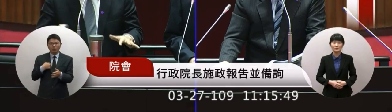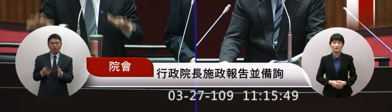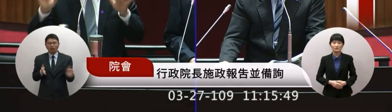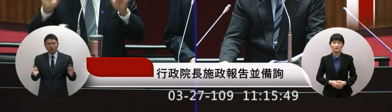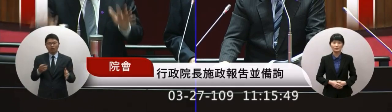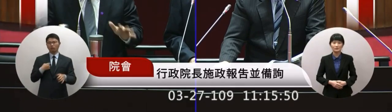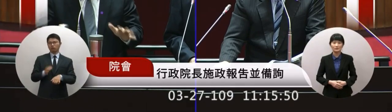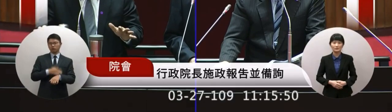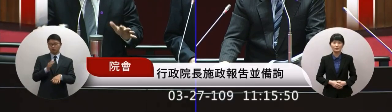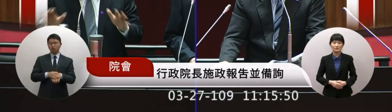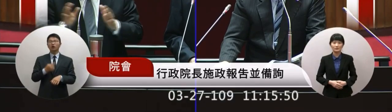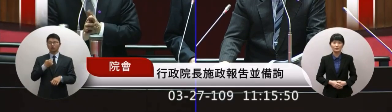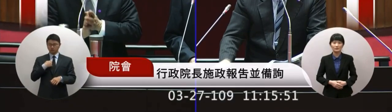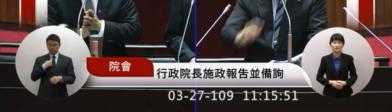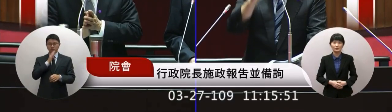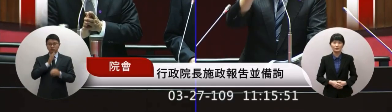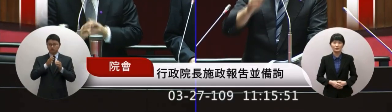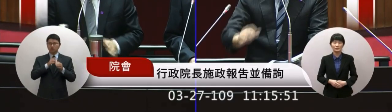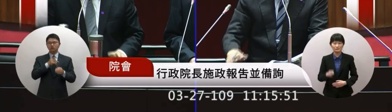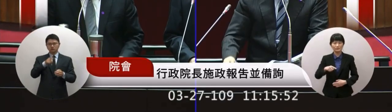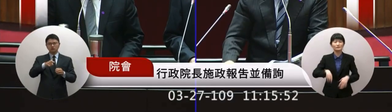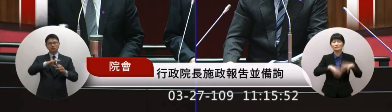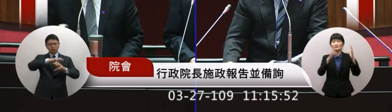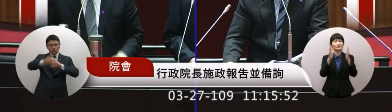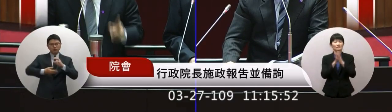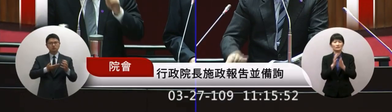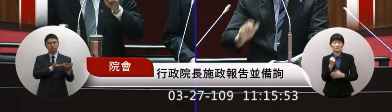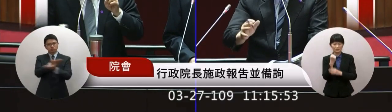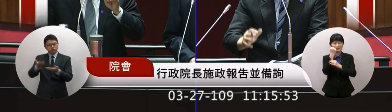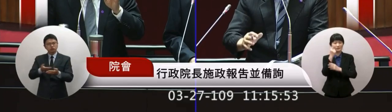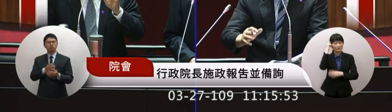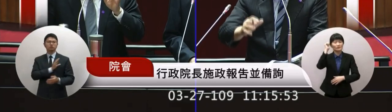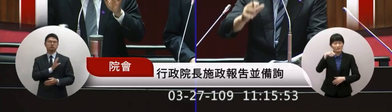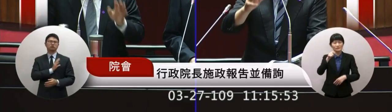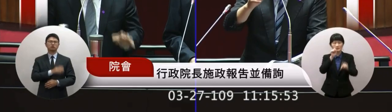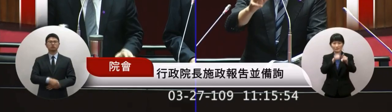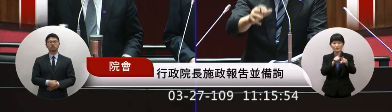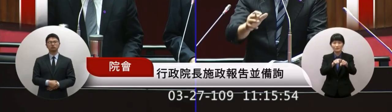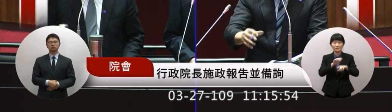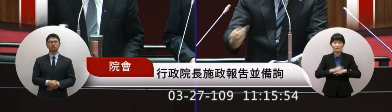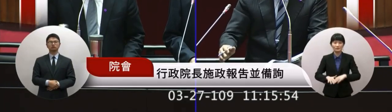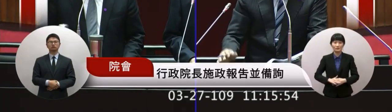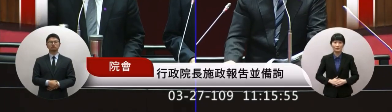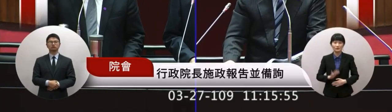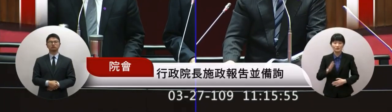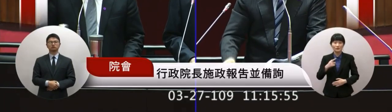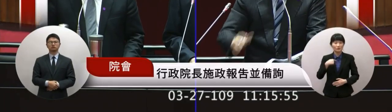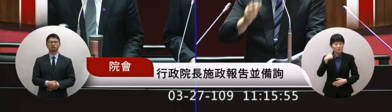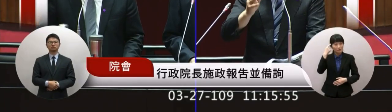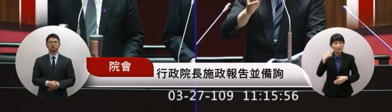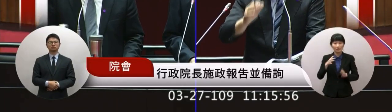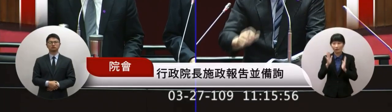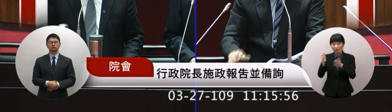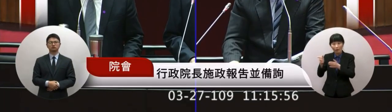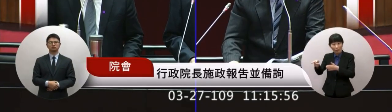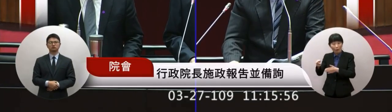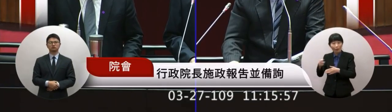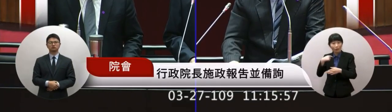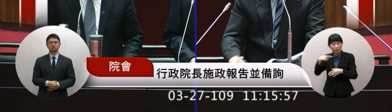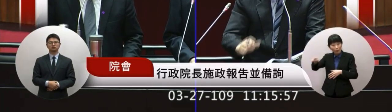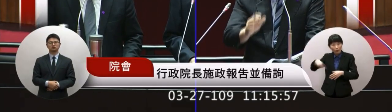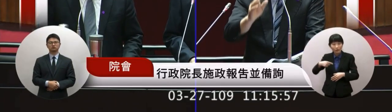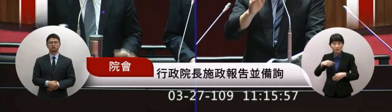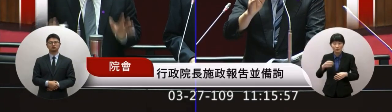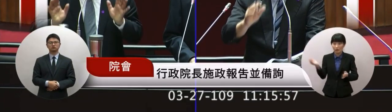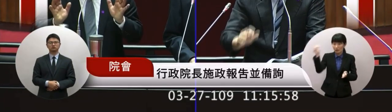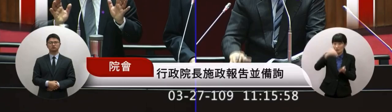台湾是个国家，我们一定以全国人民的最高利益，我们不会成为人家的夹心饼干。我们只希望和世界所有的国家都能够互惠有利的来往。 这个我都支持。 哎， 我们是希望说 不要顾此失彼，到时候变成人家的夹心